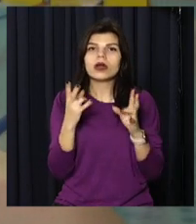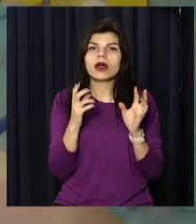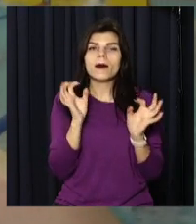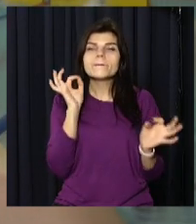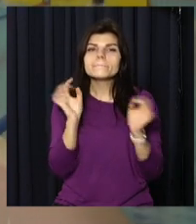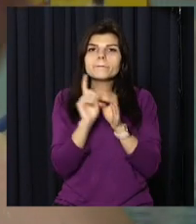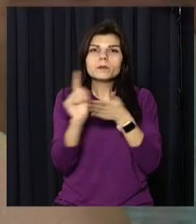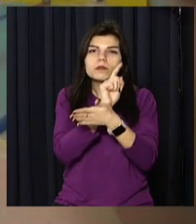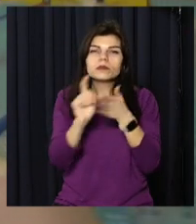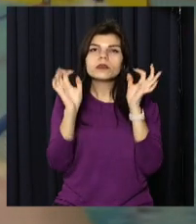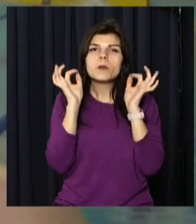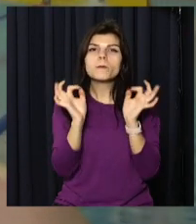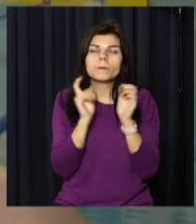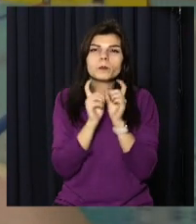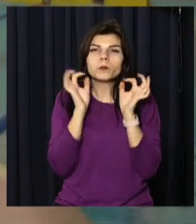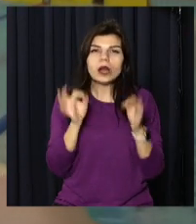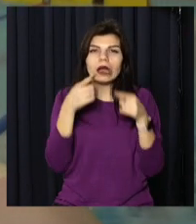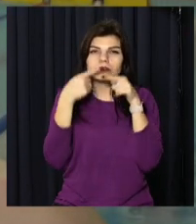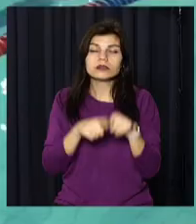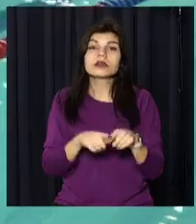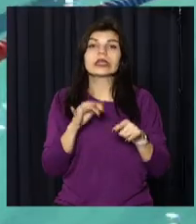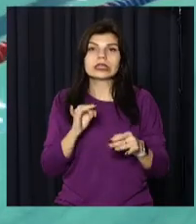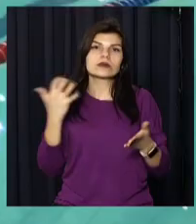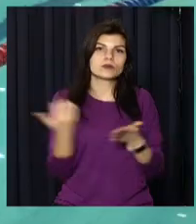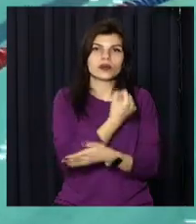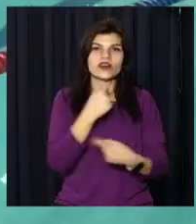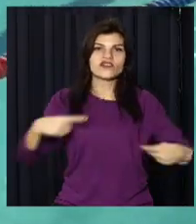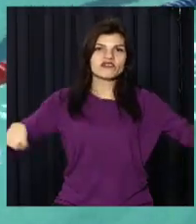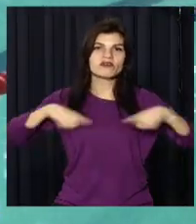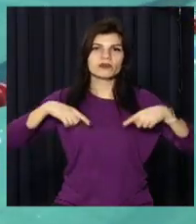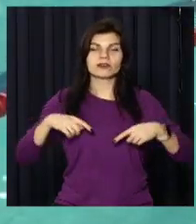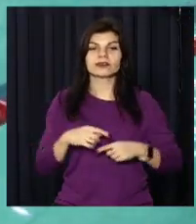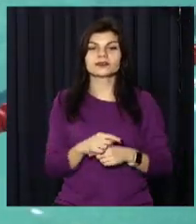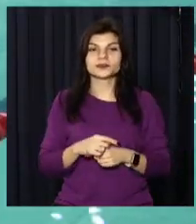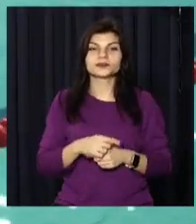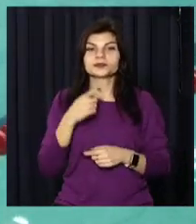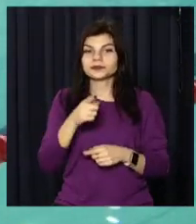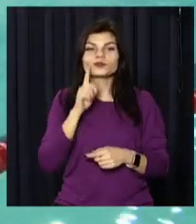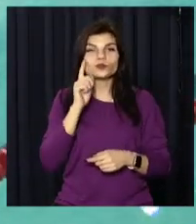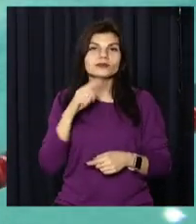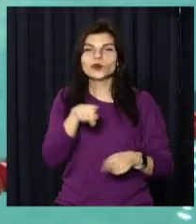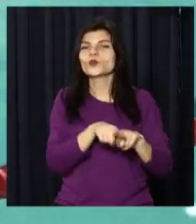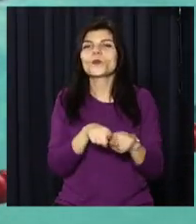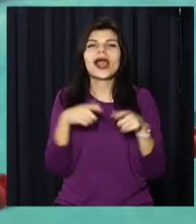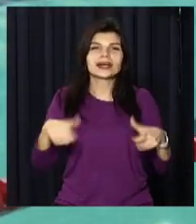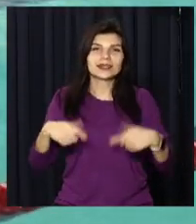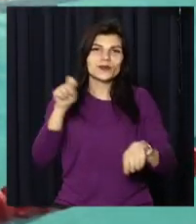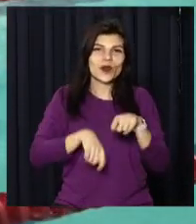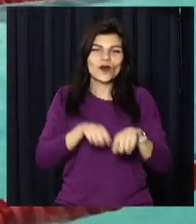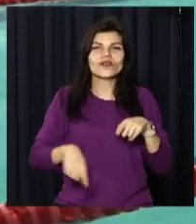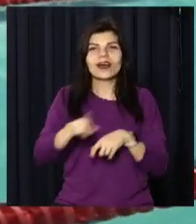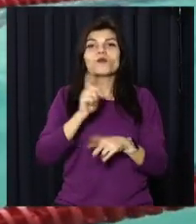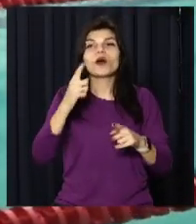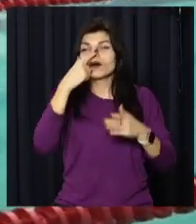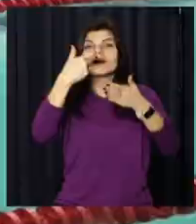равномірно. І, звісно, зробити фініш. Змагання у Дніпрі – перший екзамен для молодих спортсменів напередодні